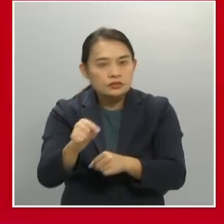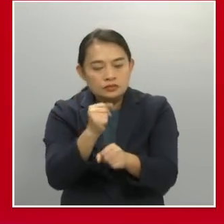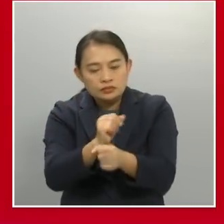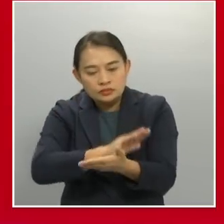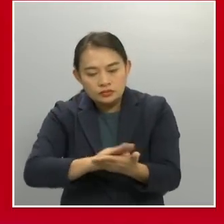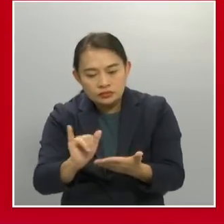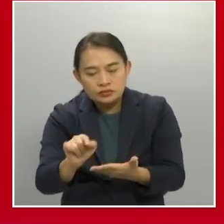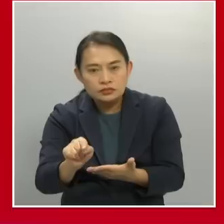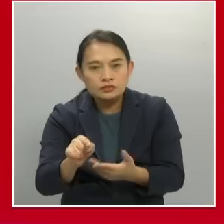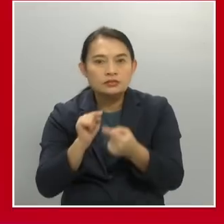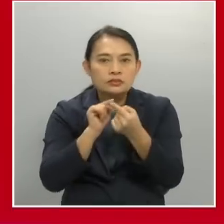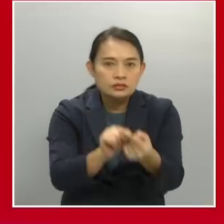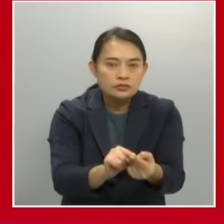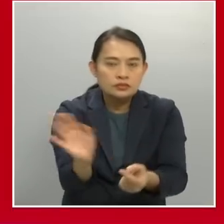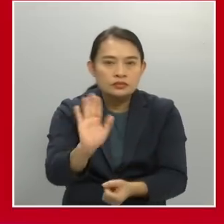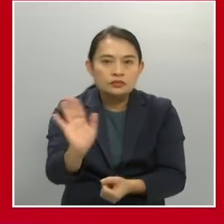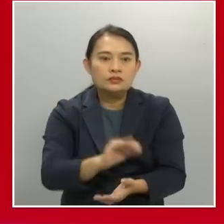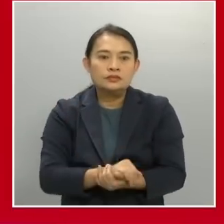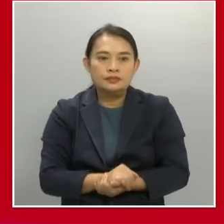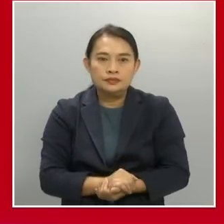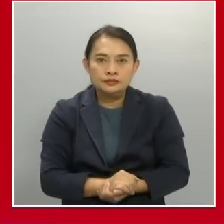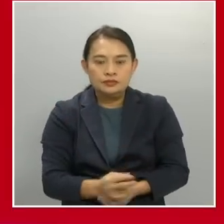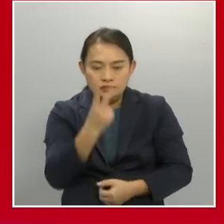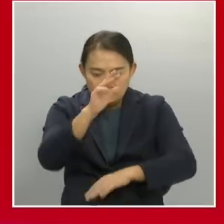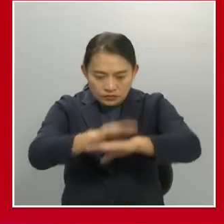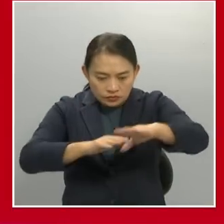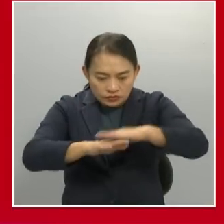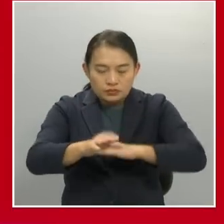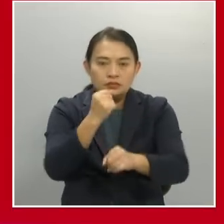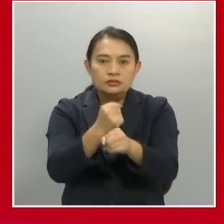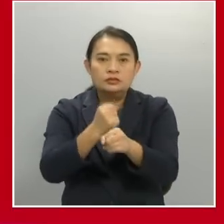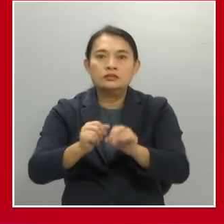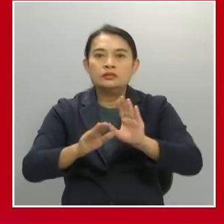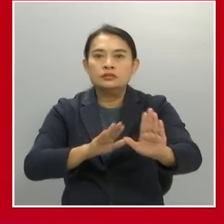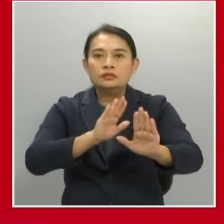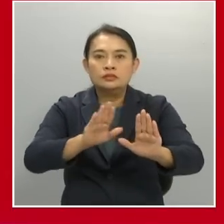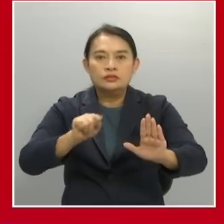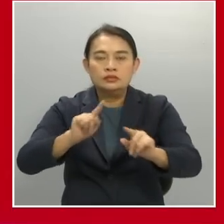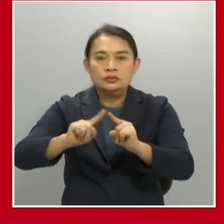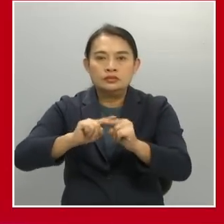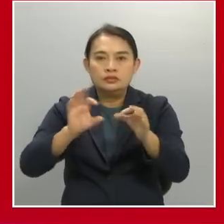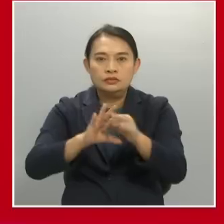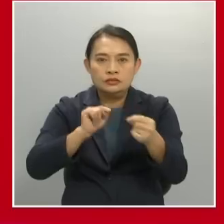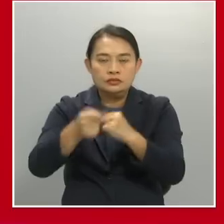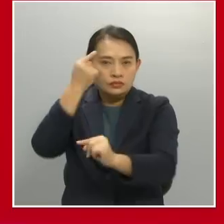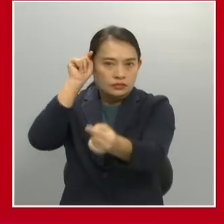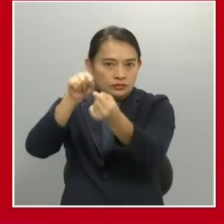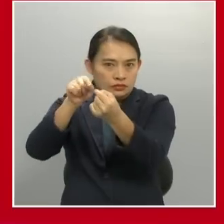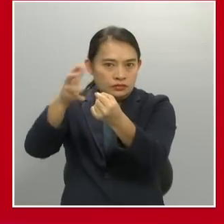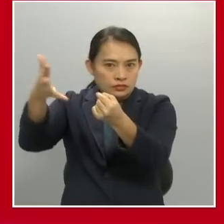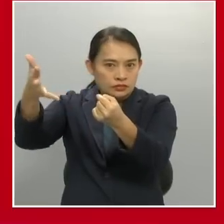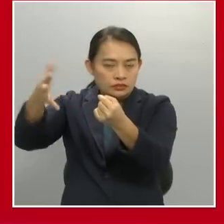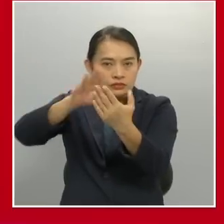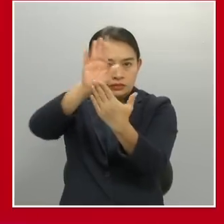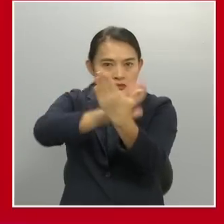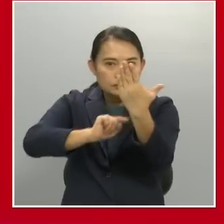สะท้อนให้เห็นว่าสิ่งที่อ้างมาสะท้อนฝีมือผลงานในการบำบัดราชการแผ่นดินไม่เป็นไปตามเป้าหมายแปลว่าอะไรความ